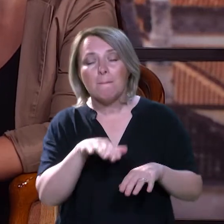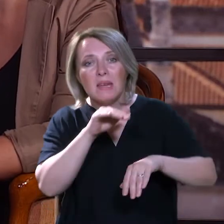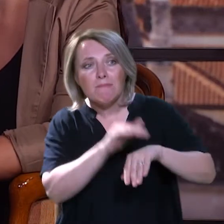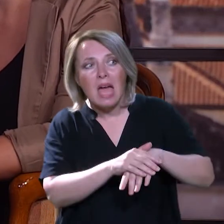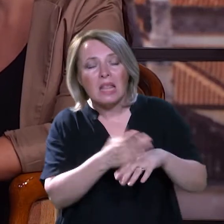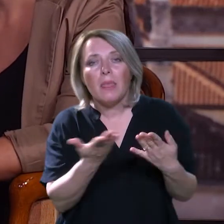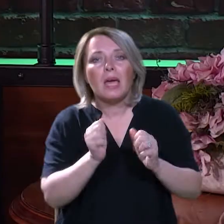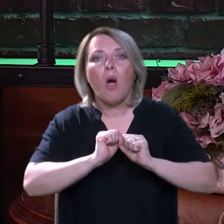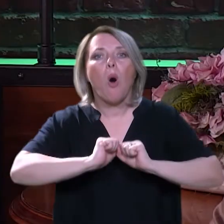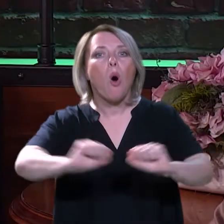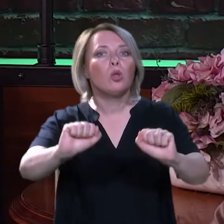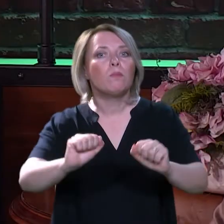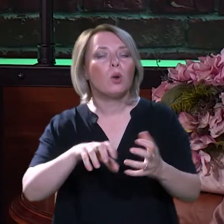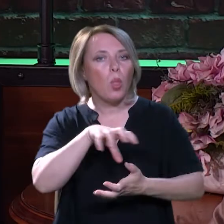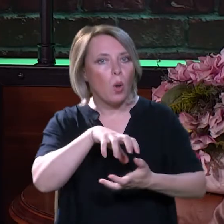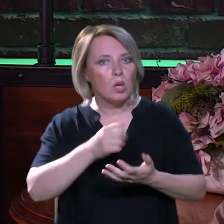nekih roditelja?